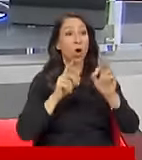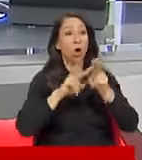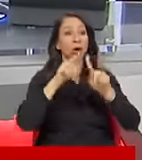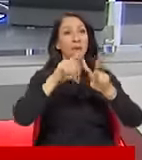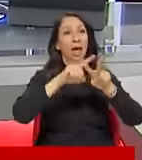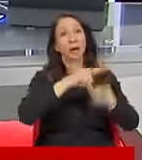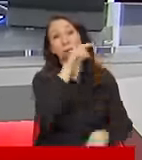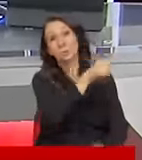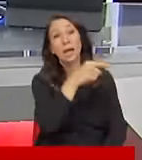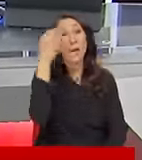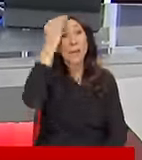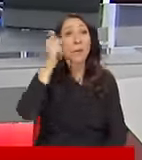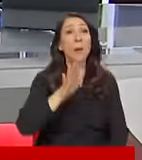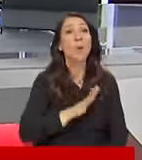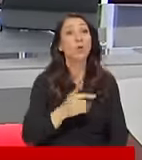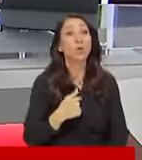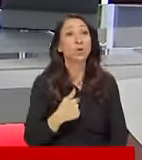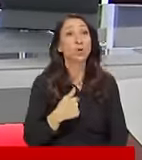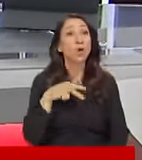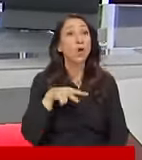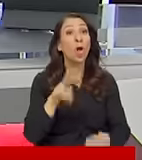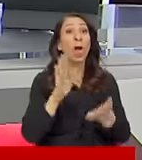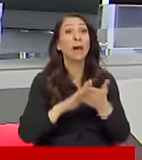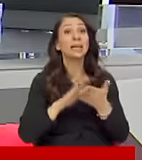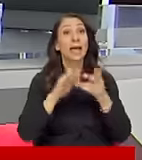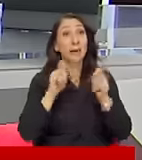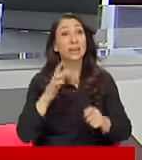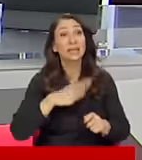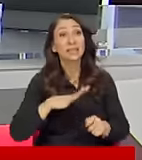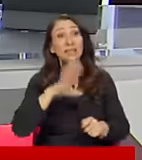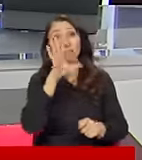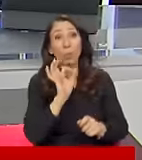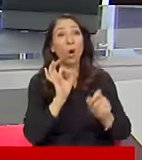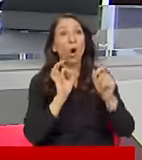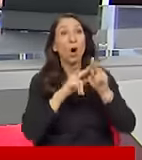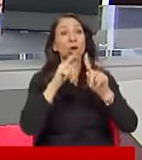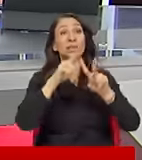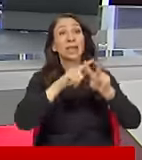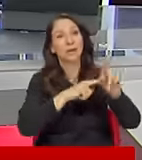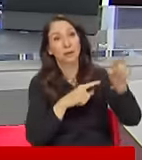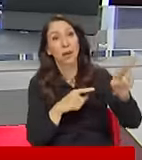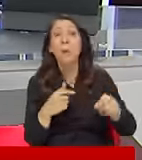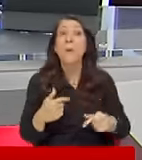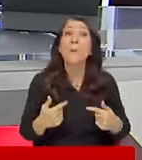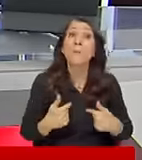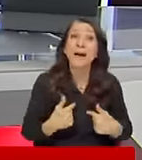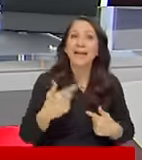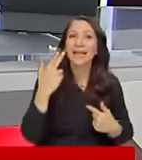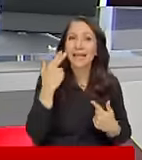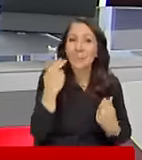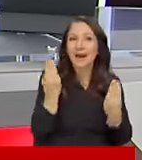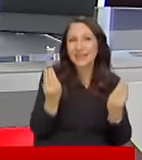Aksu. Ekrem İmamoğlu'nun yol arkadaşlığı yapmak istediği kişi Oktay Aksu. Ben